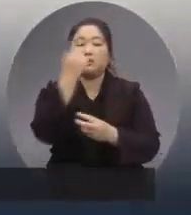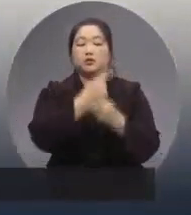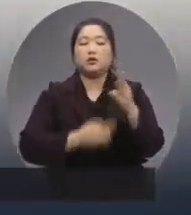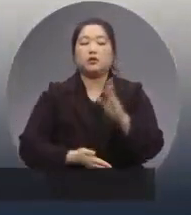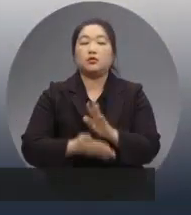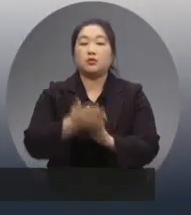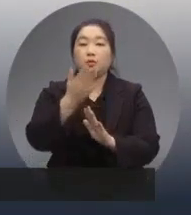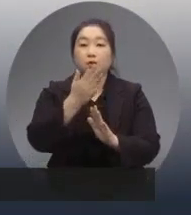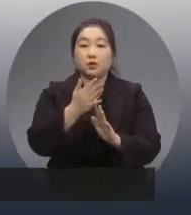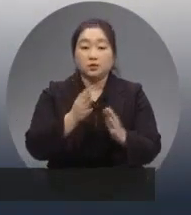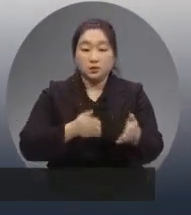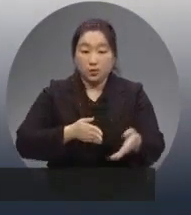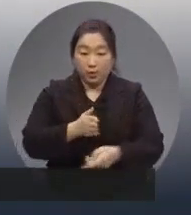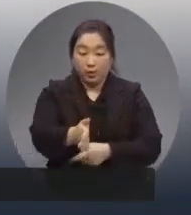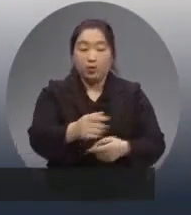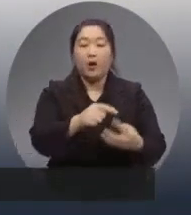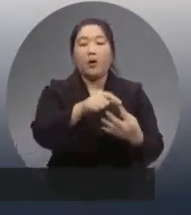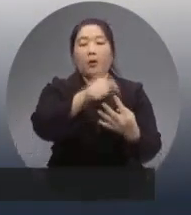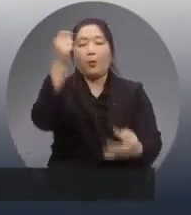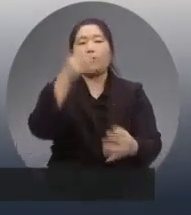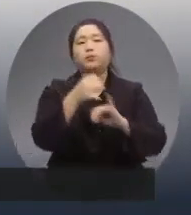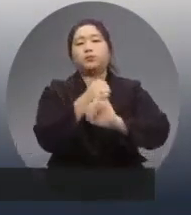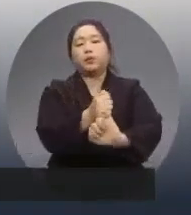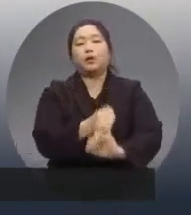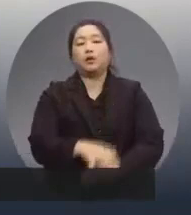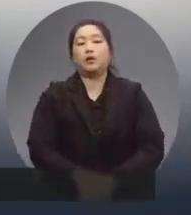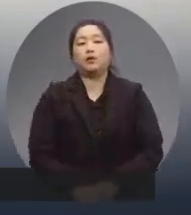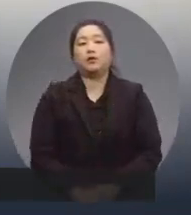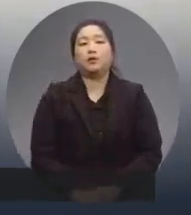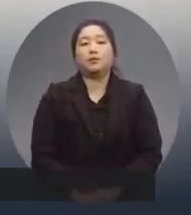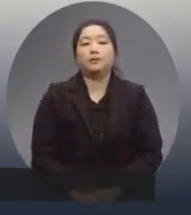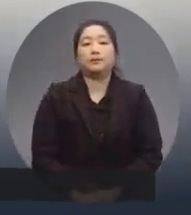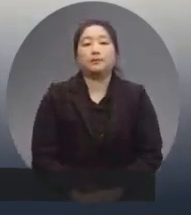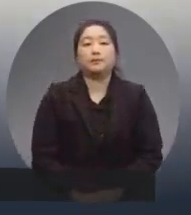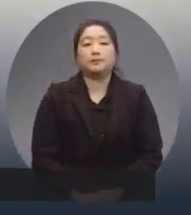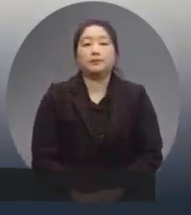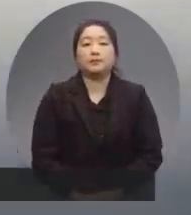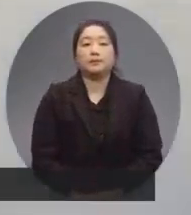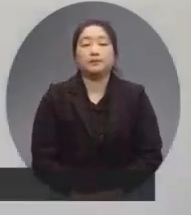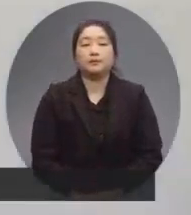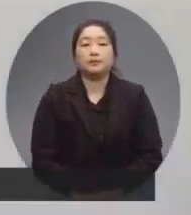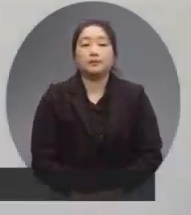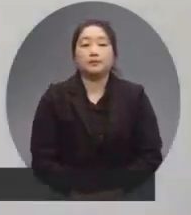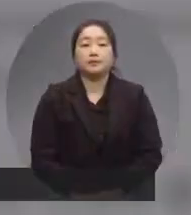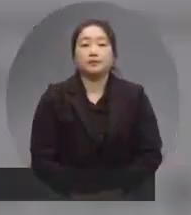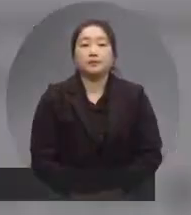광역철도의 청주도심 통과는 반드시 채택되어야 합니다.